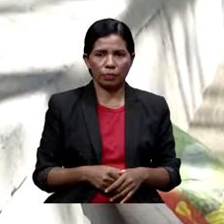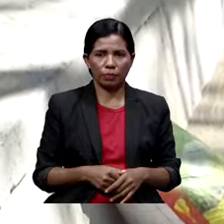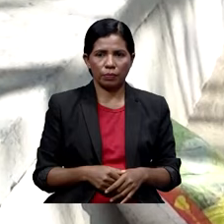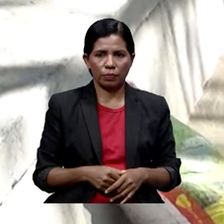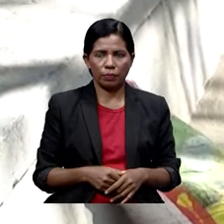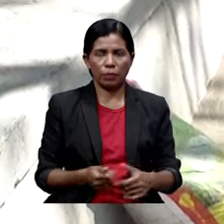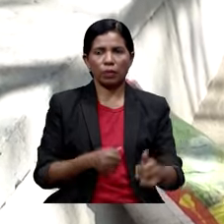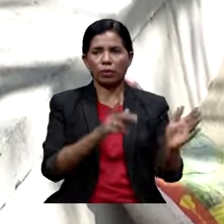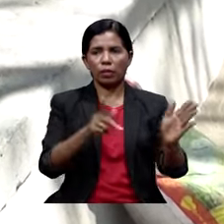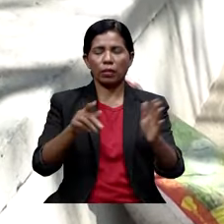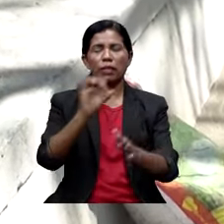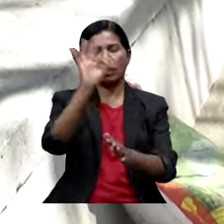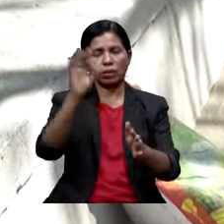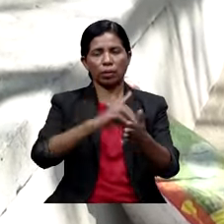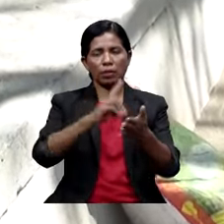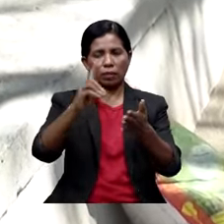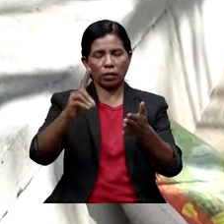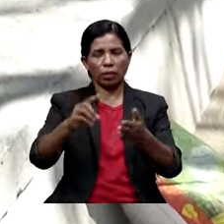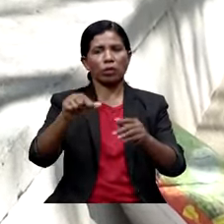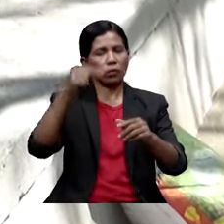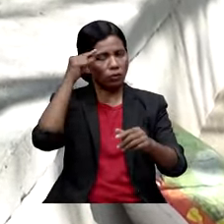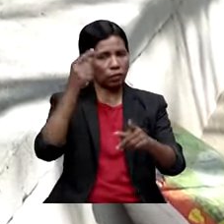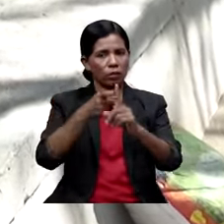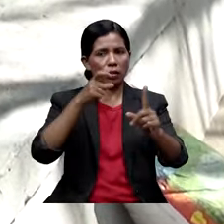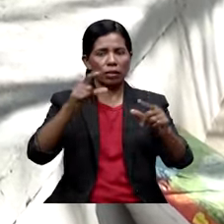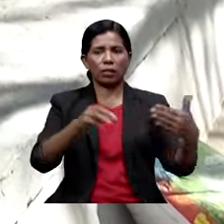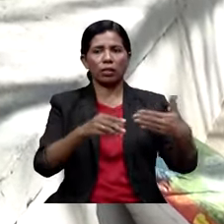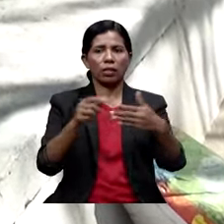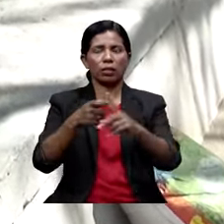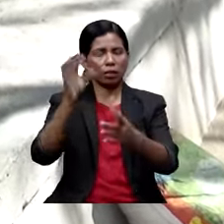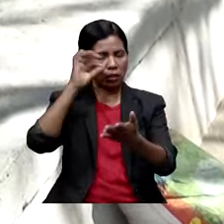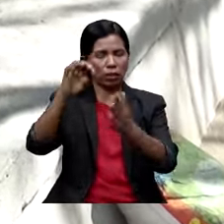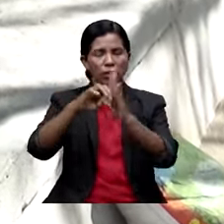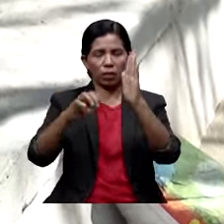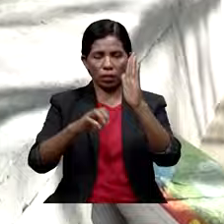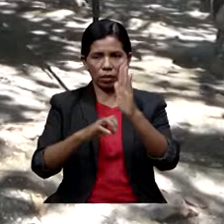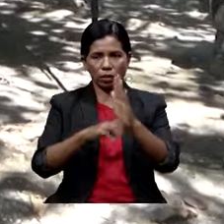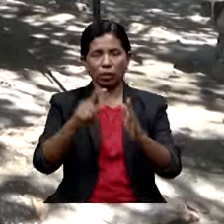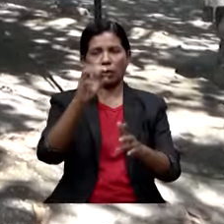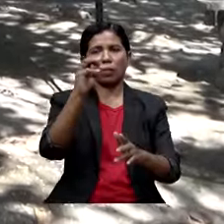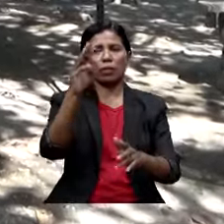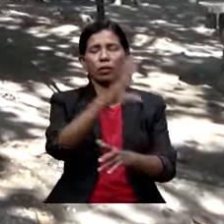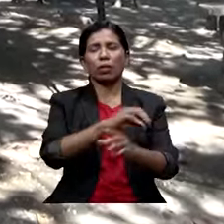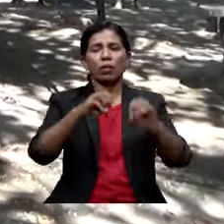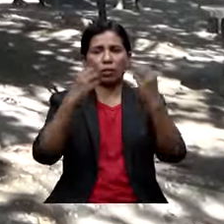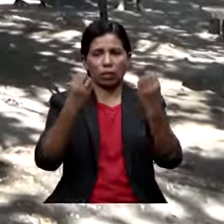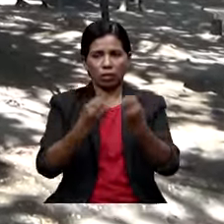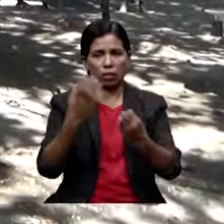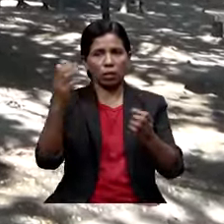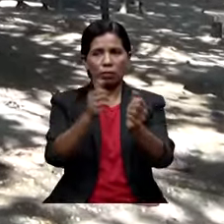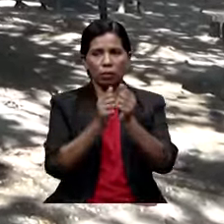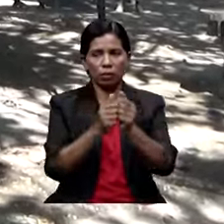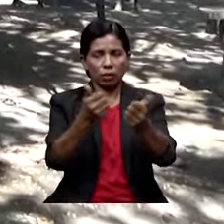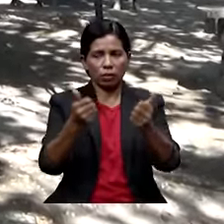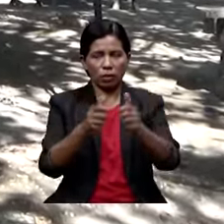Tuir plano es esta semana ne, governo leu se equipa conjunta ne liderado se secretario estado asunto toponimia na organización urbana, hamutu ko